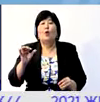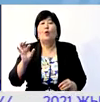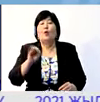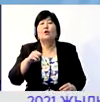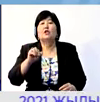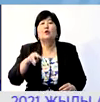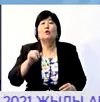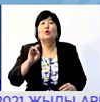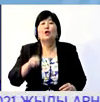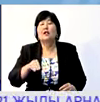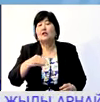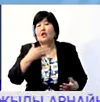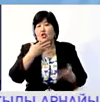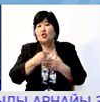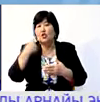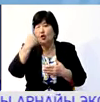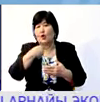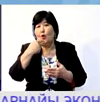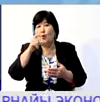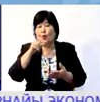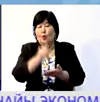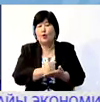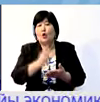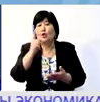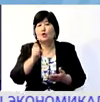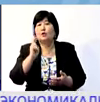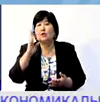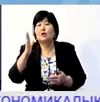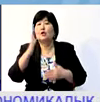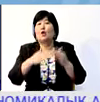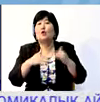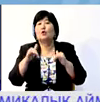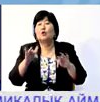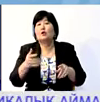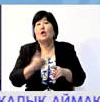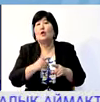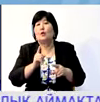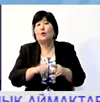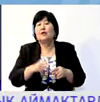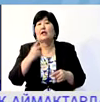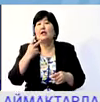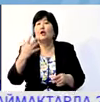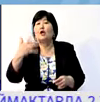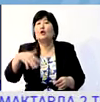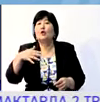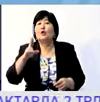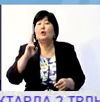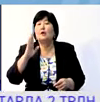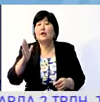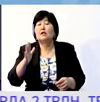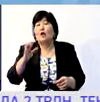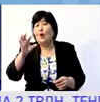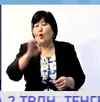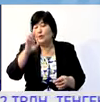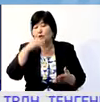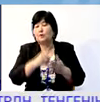Болат Өтемұратовтың жеке қорынан 100 пәтердің құрылысы жүргізілді, оған қосымша тағы 50 пәтерді облыстық бюджеттен